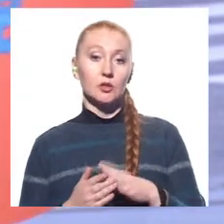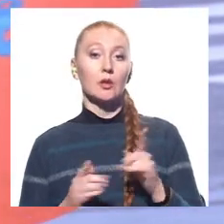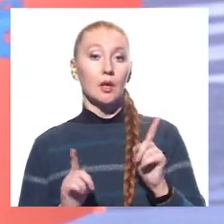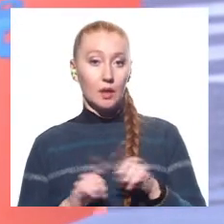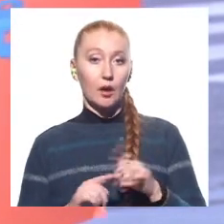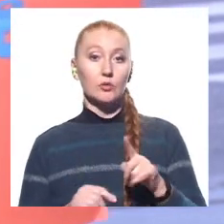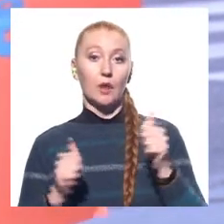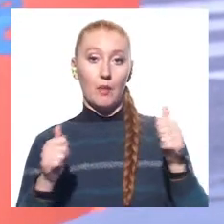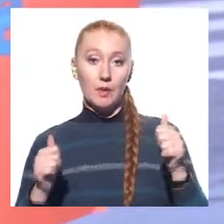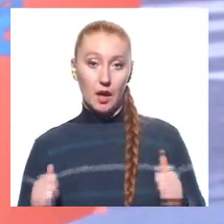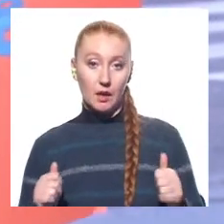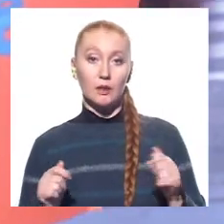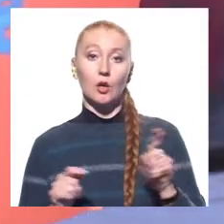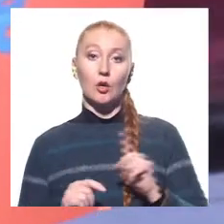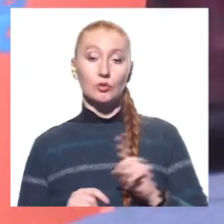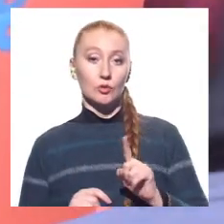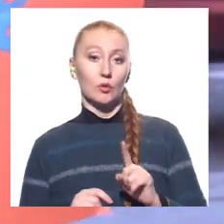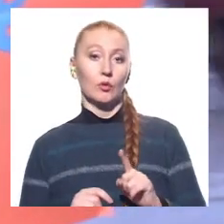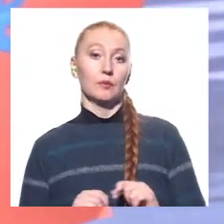також на плакатах, що